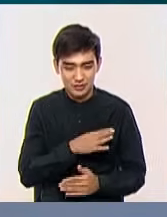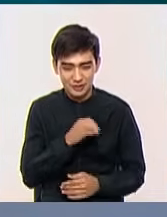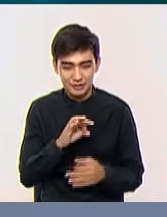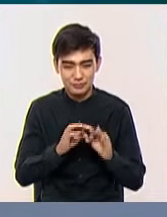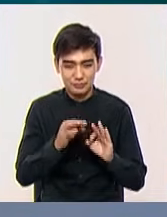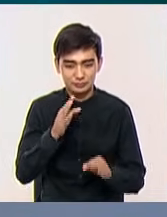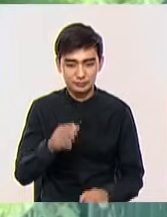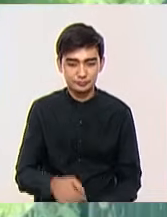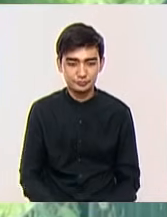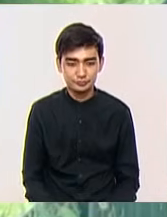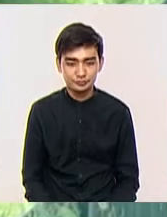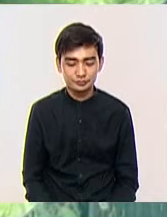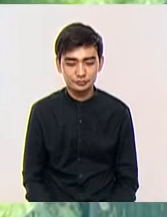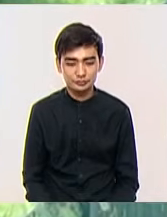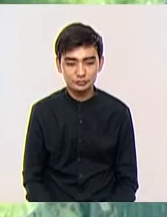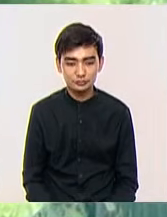бермек.